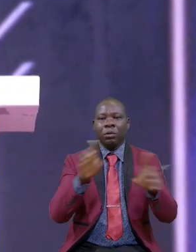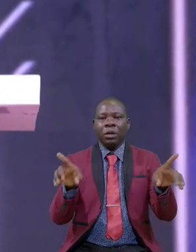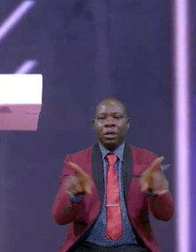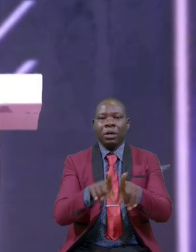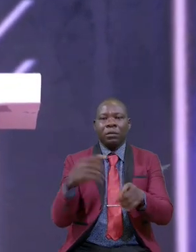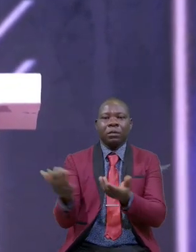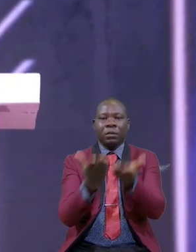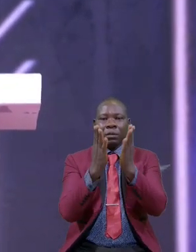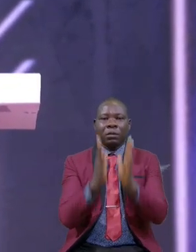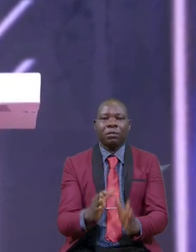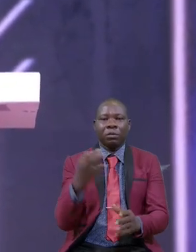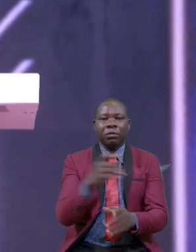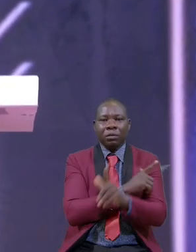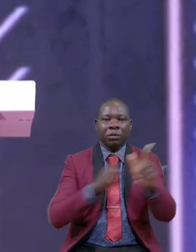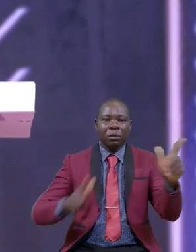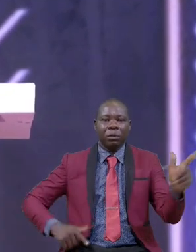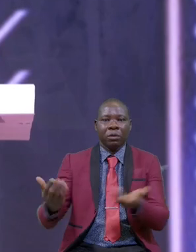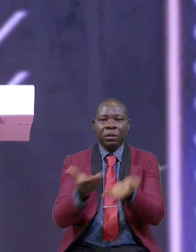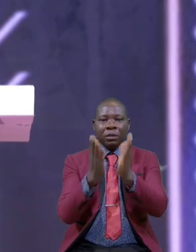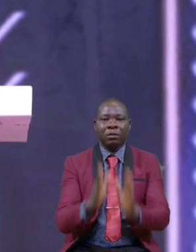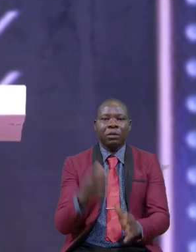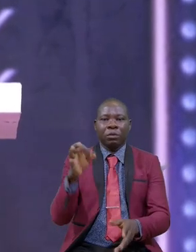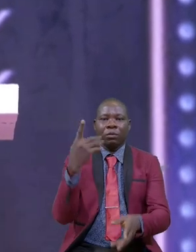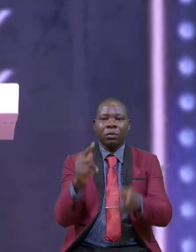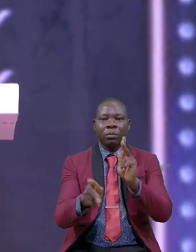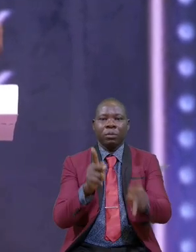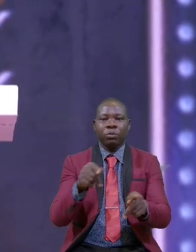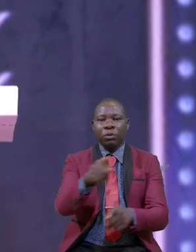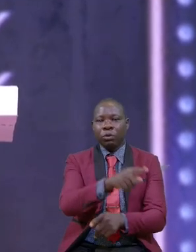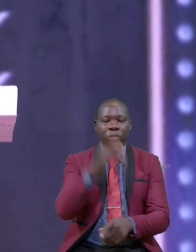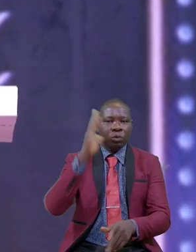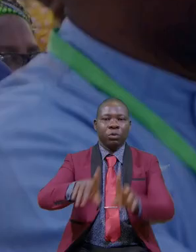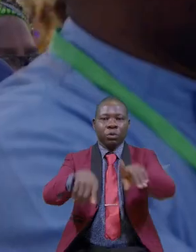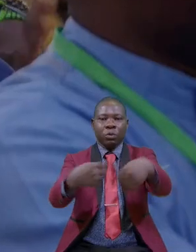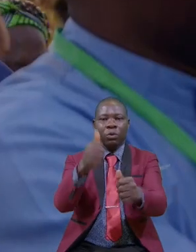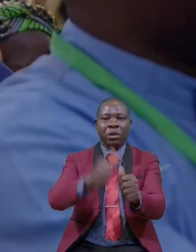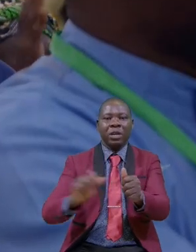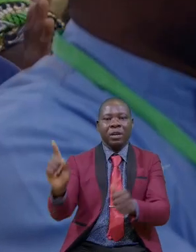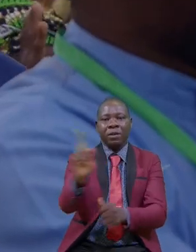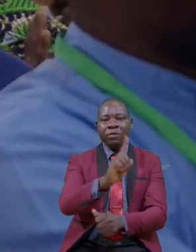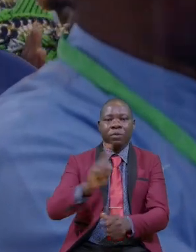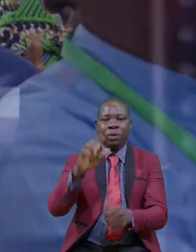Seigneur et serviteur du peuple, vous irez partout où Dieu vous enverra.